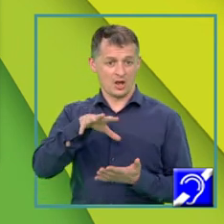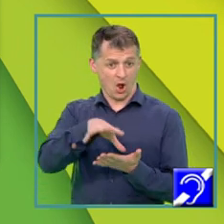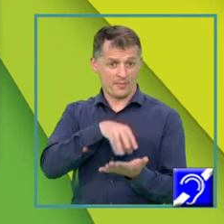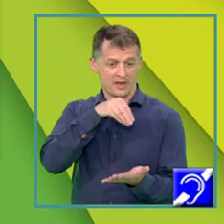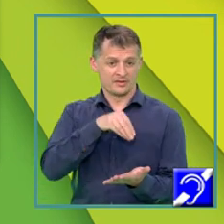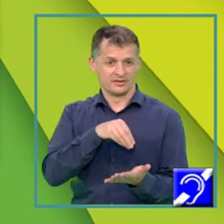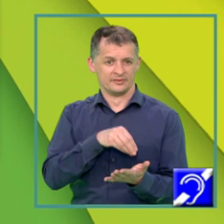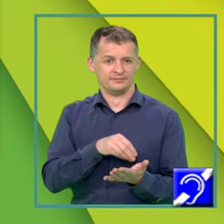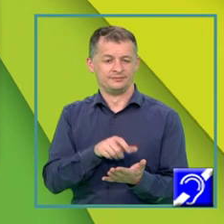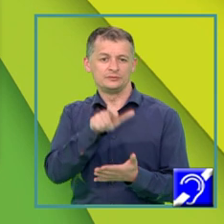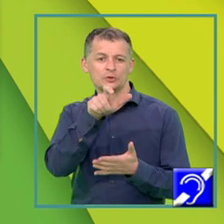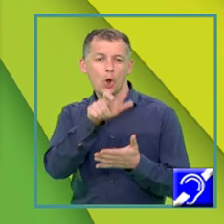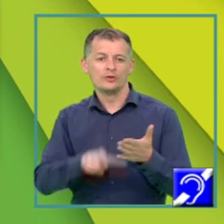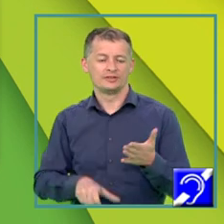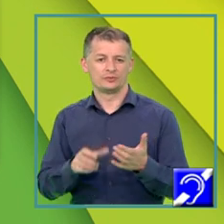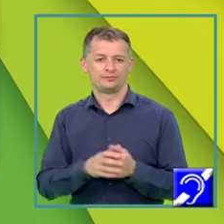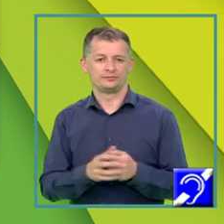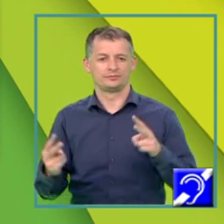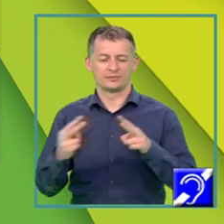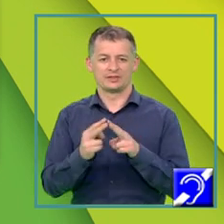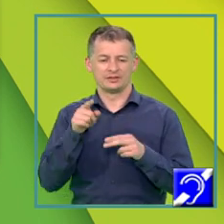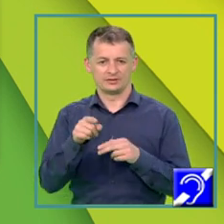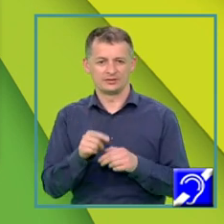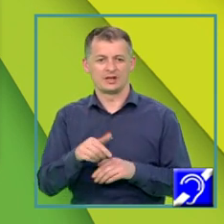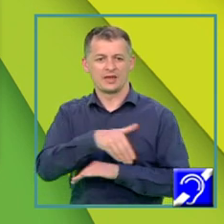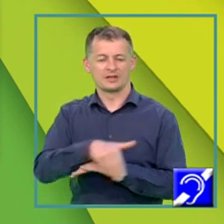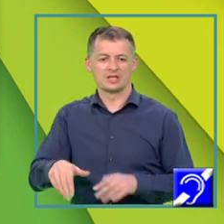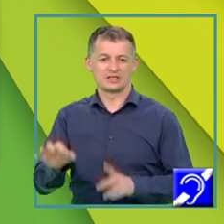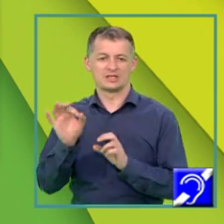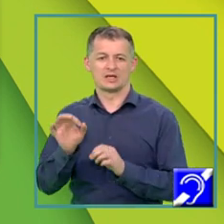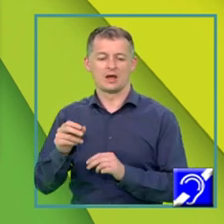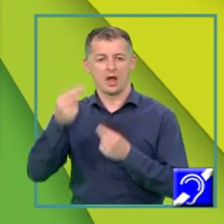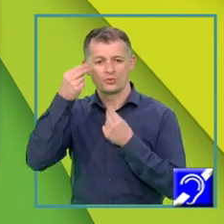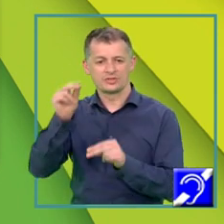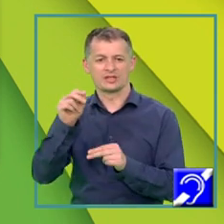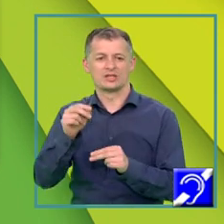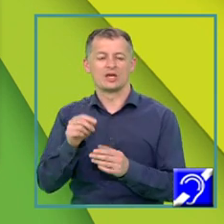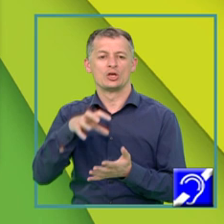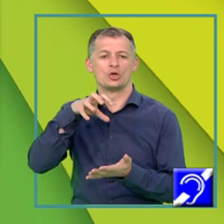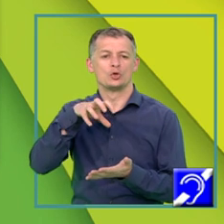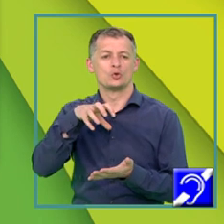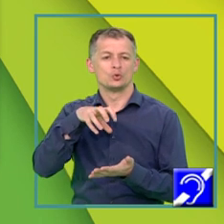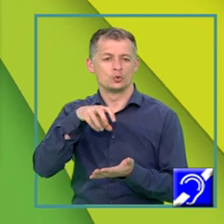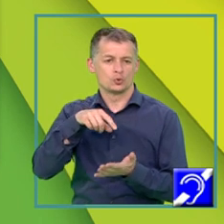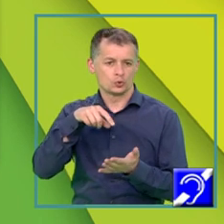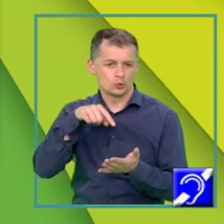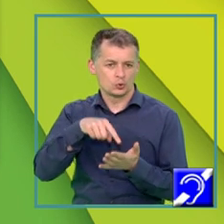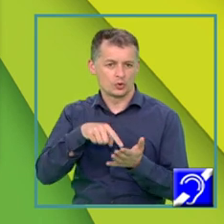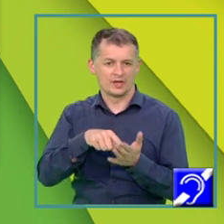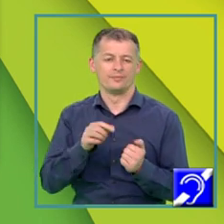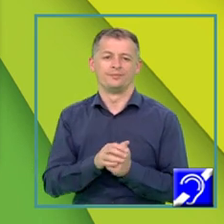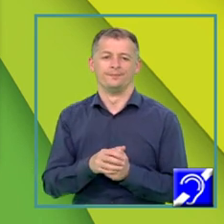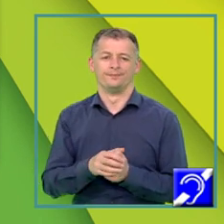conținutul întâlnit la adresa specificată de sursă la sfârșitul